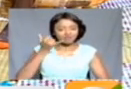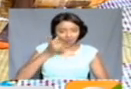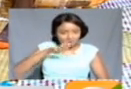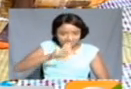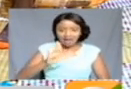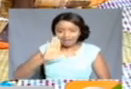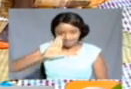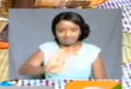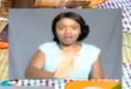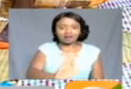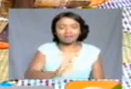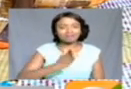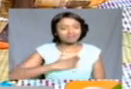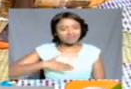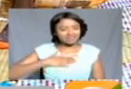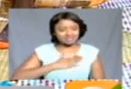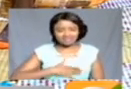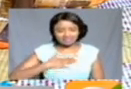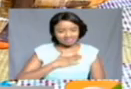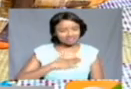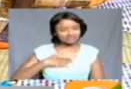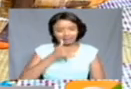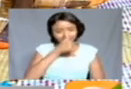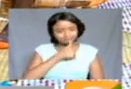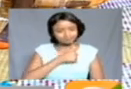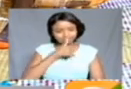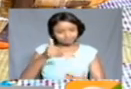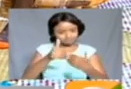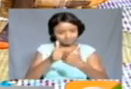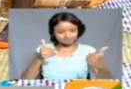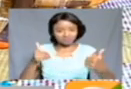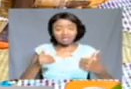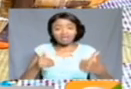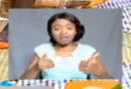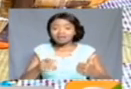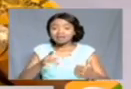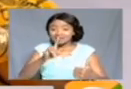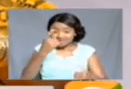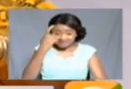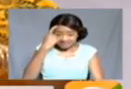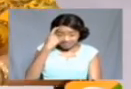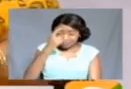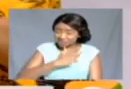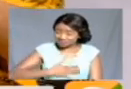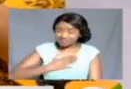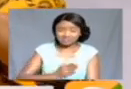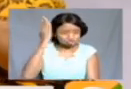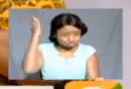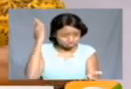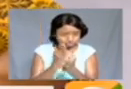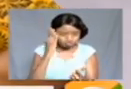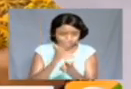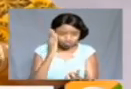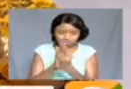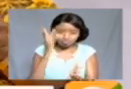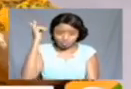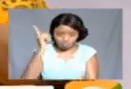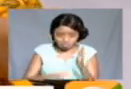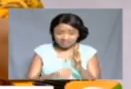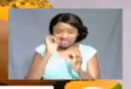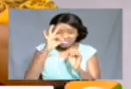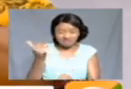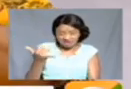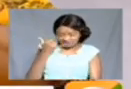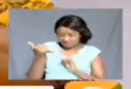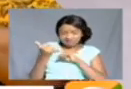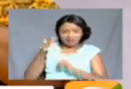ndoa ikifikia ni simu yako ni simu yako ya mke ni ya mke hiyo si ndoa. Wacha nikwambie tu la ukweli. Si ndoa kabisa kwa sababu itakuwaje sasa wewe